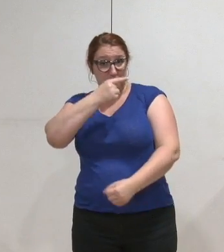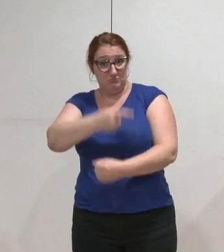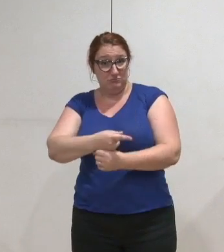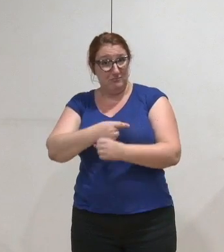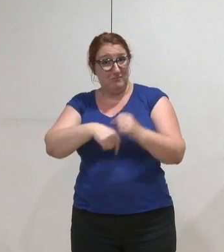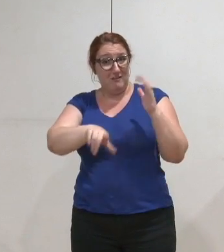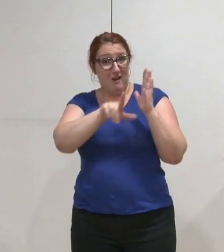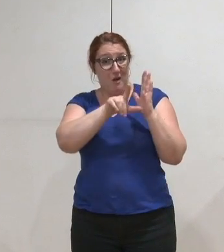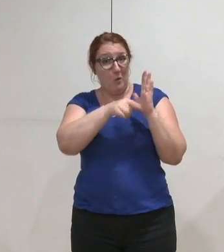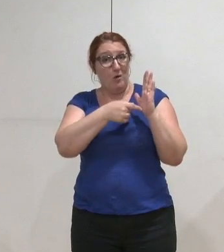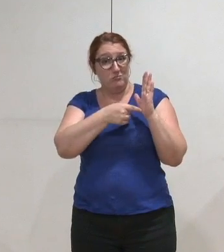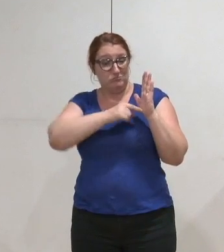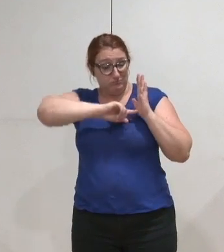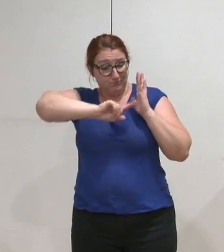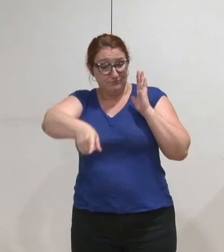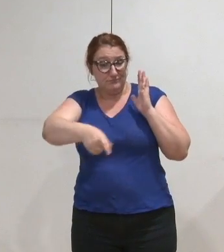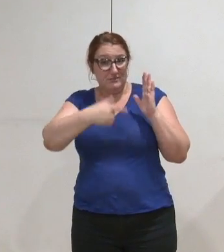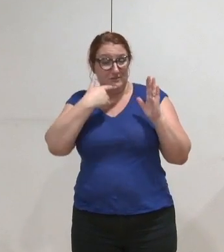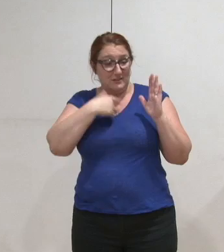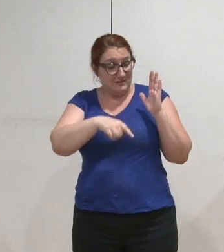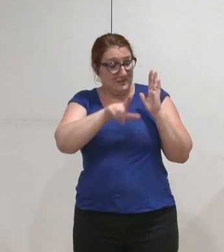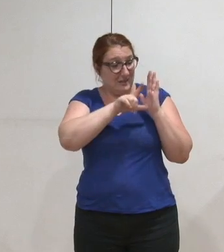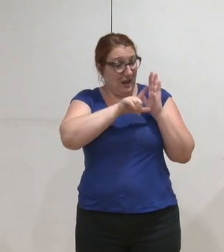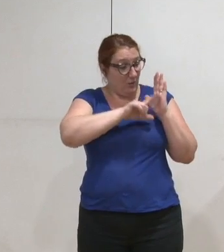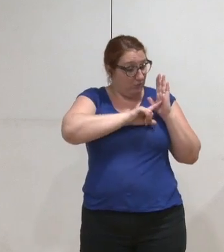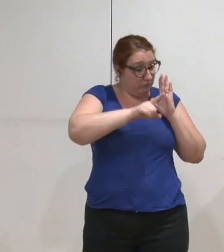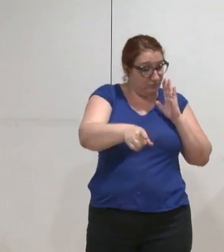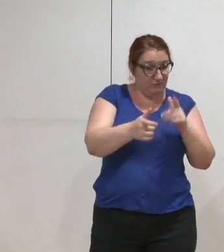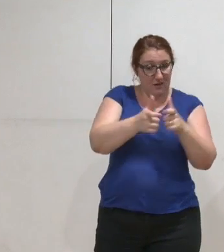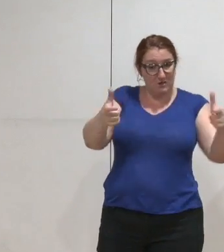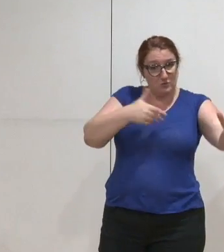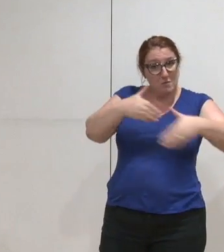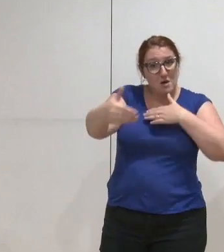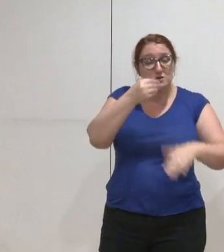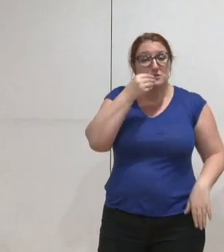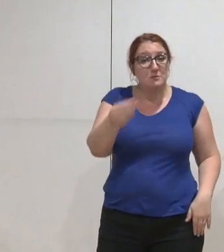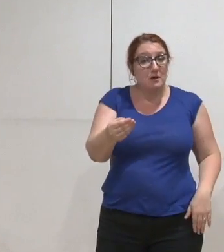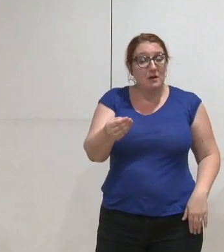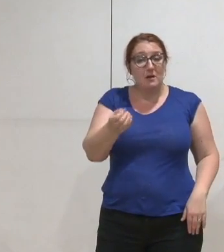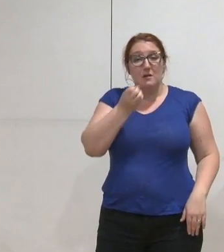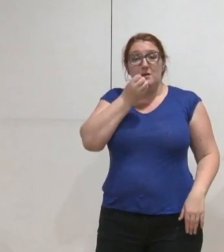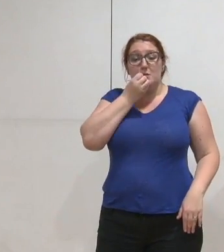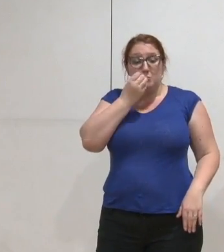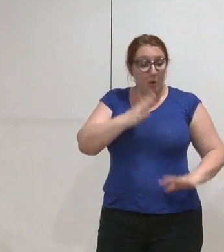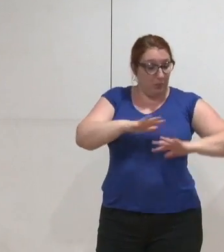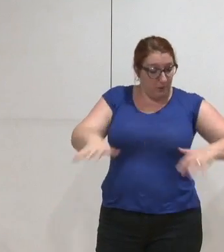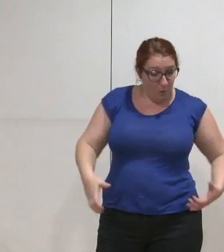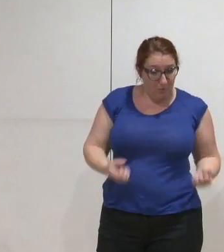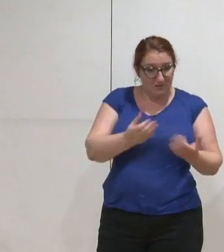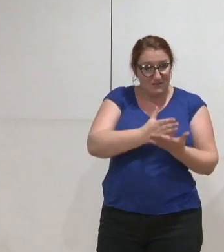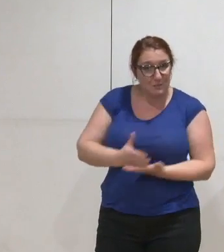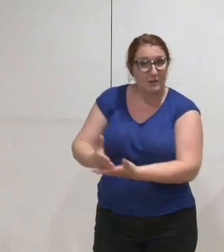loi qui permet le bon fonctionnement de nos institutions la bonne répartition des compétences